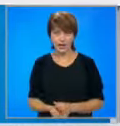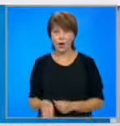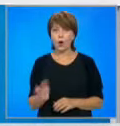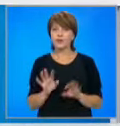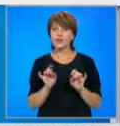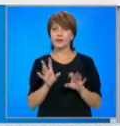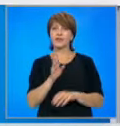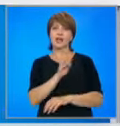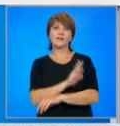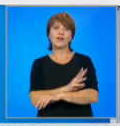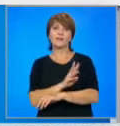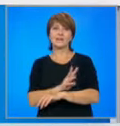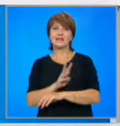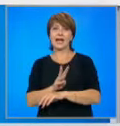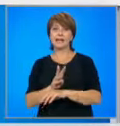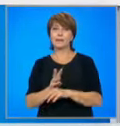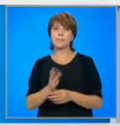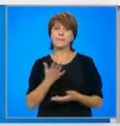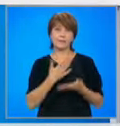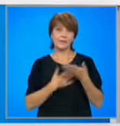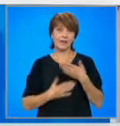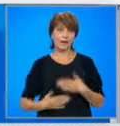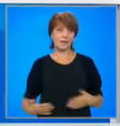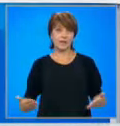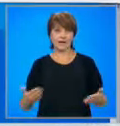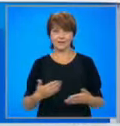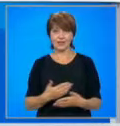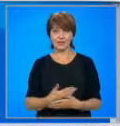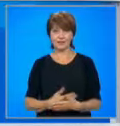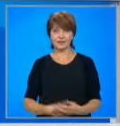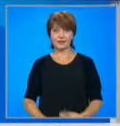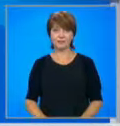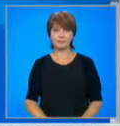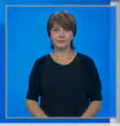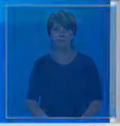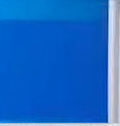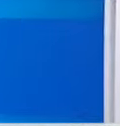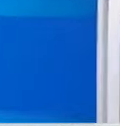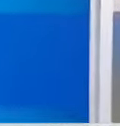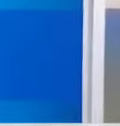Още новини четете в сайта ни bntnews.bg. Хубава съботна вечер от мен.